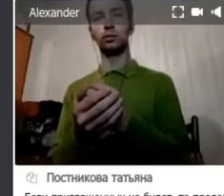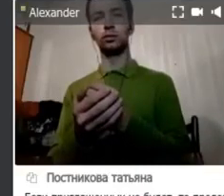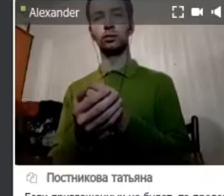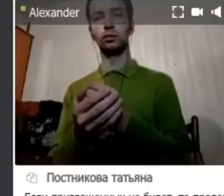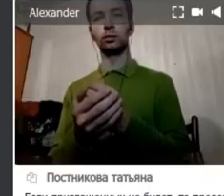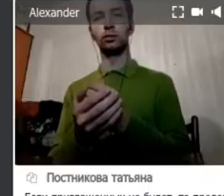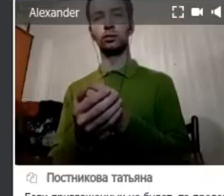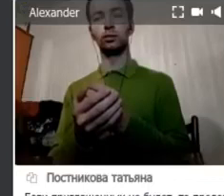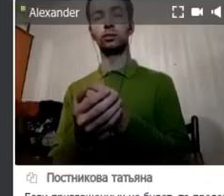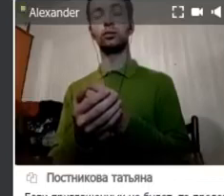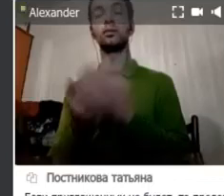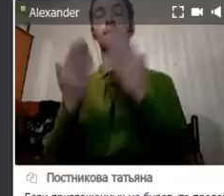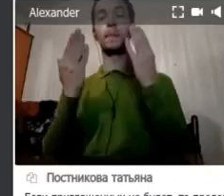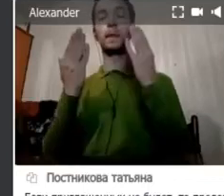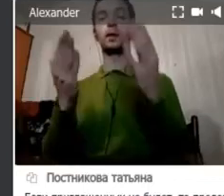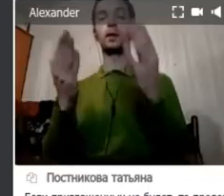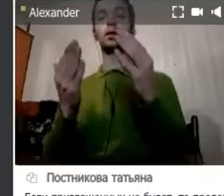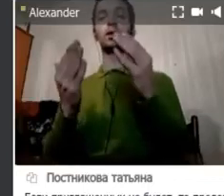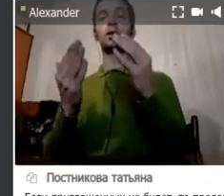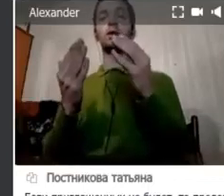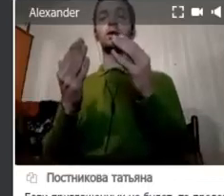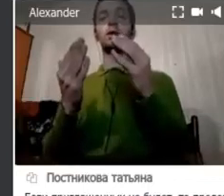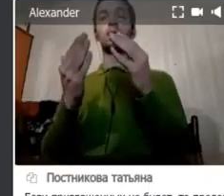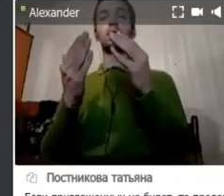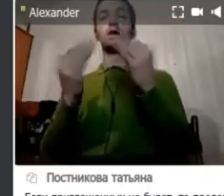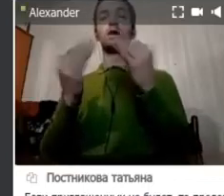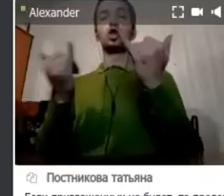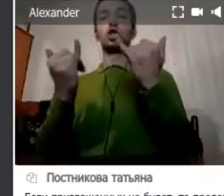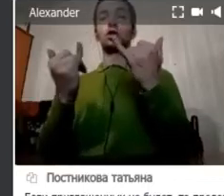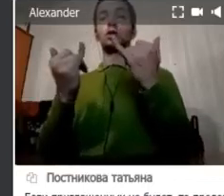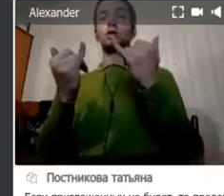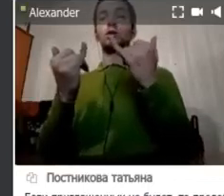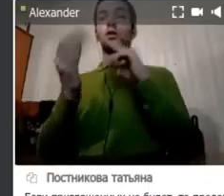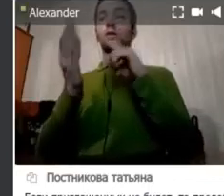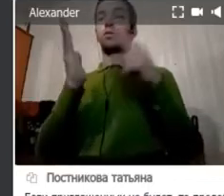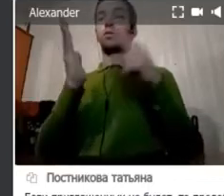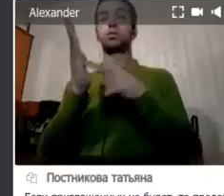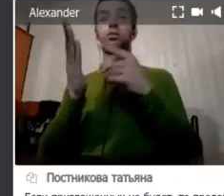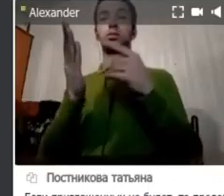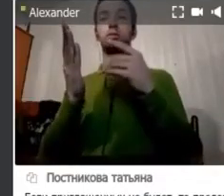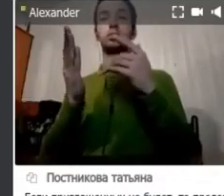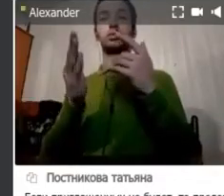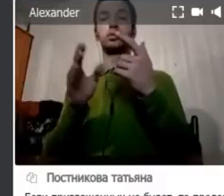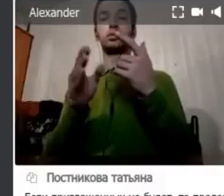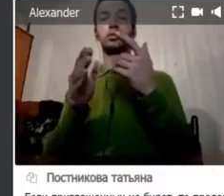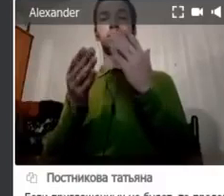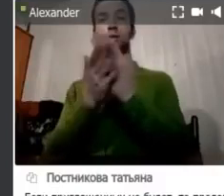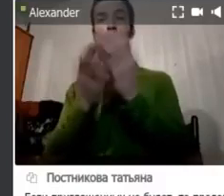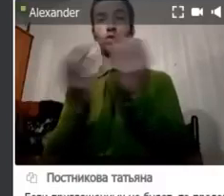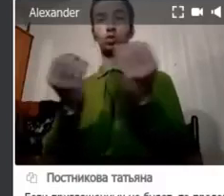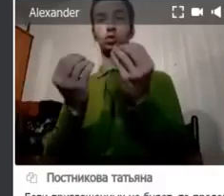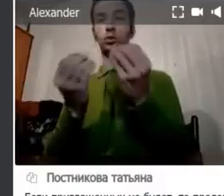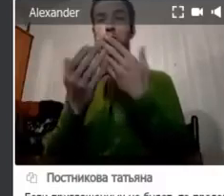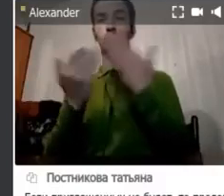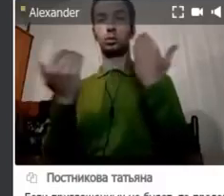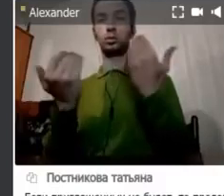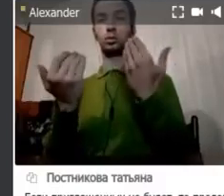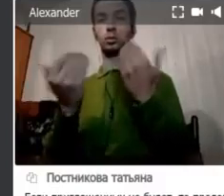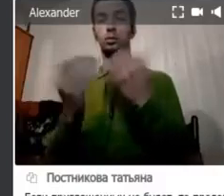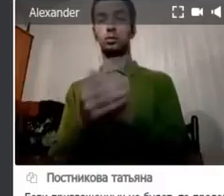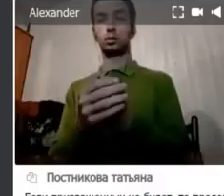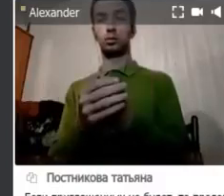Так, ну что ж, я вижу, пока вопросов больше нет. В любом случае, если вопросы появляются, всегда их можно задать на вебинарах,